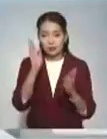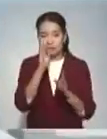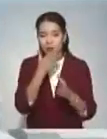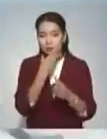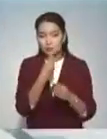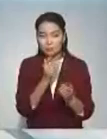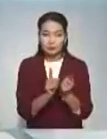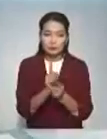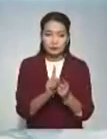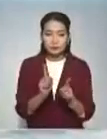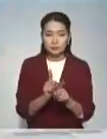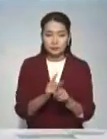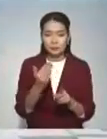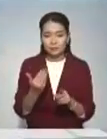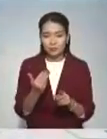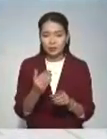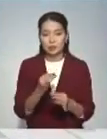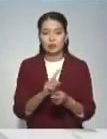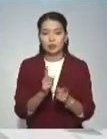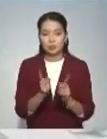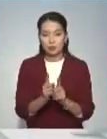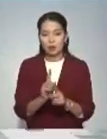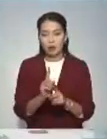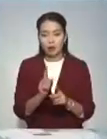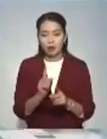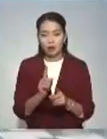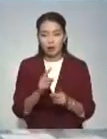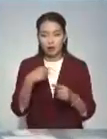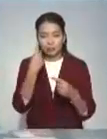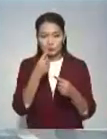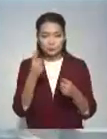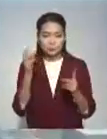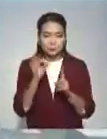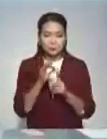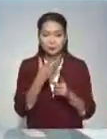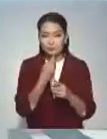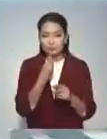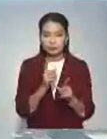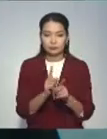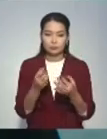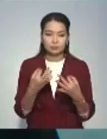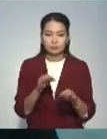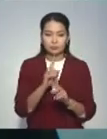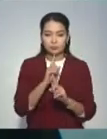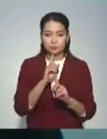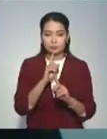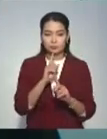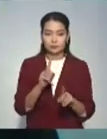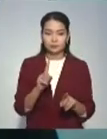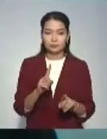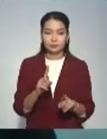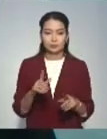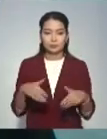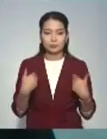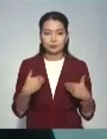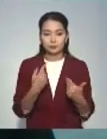жаратылысты өзгертуге алып барса, әрі айлакерлік, алдамшылық, көзбояушылық мақсат етілсе, онда оған рұқсат етілмейді. Алло, сәлеметсіз бе?